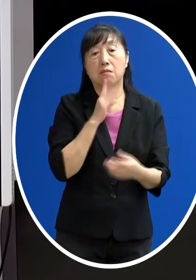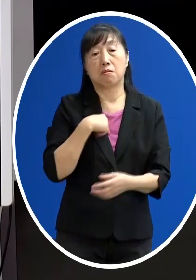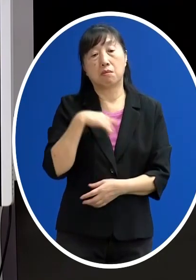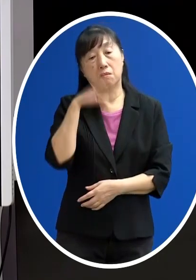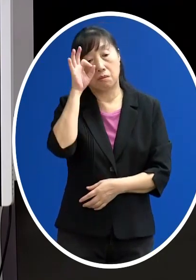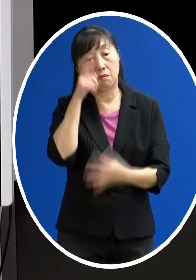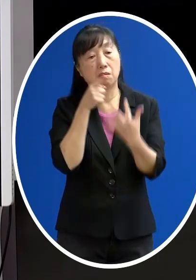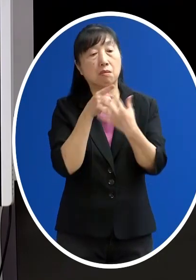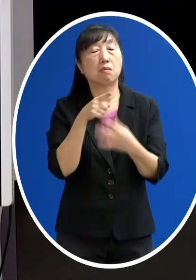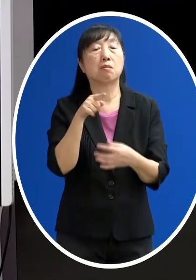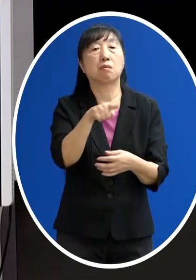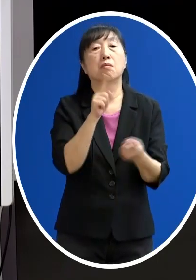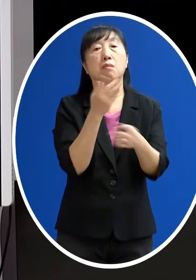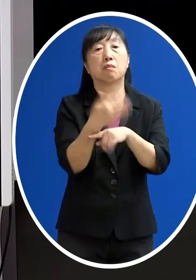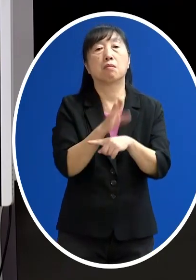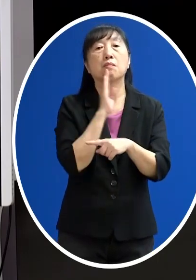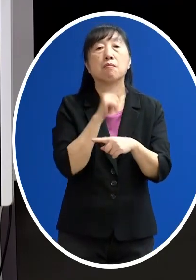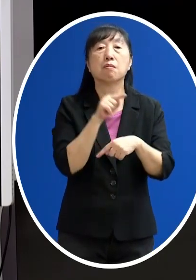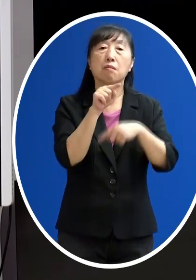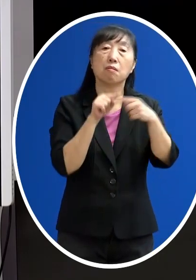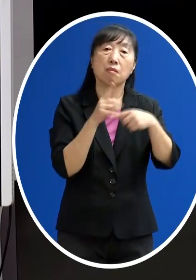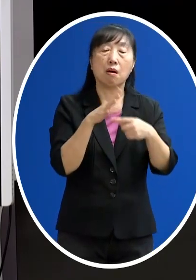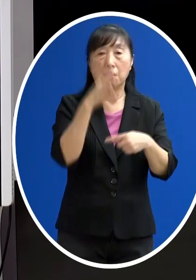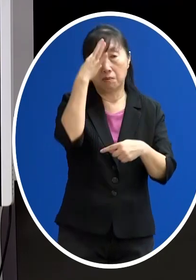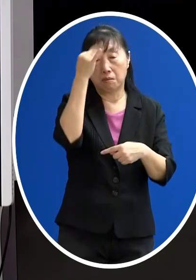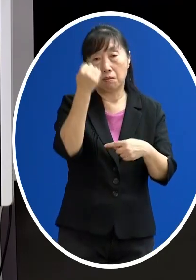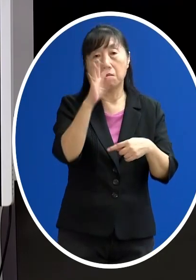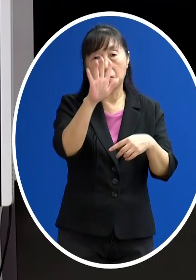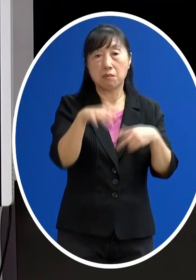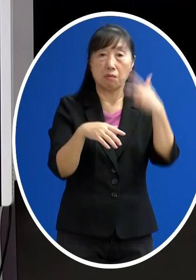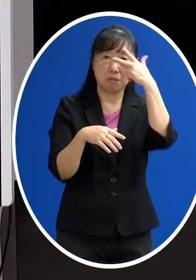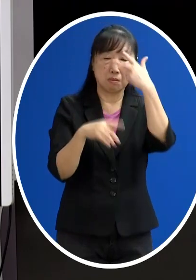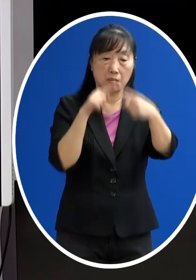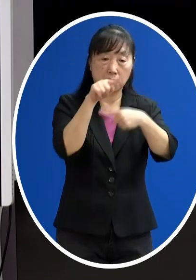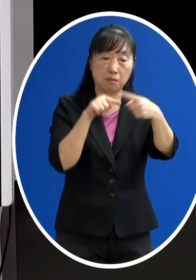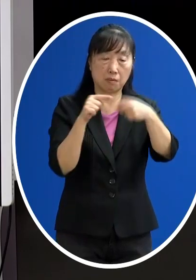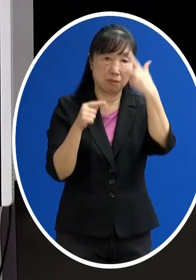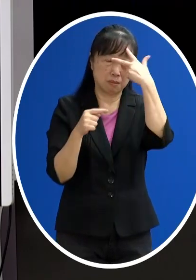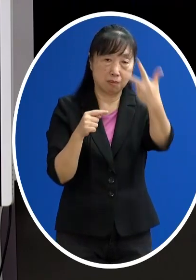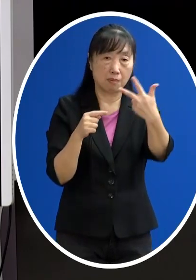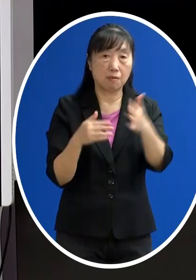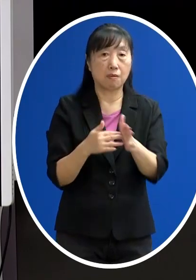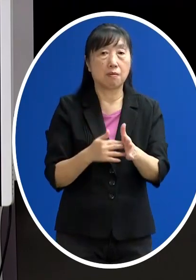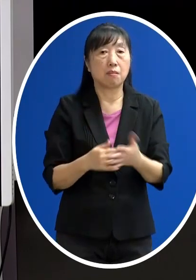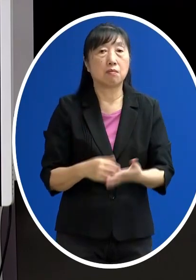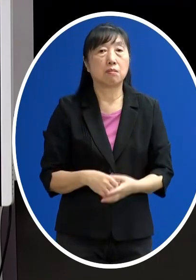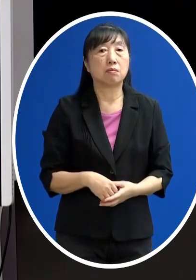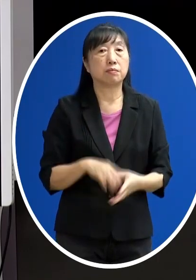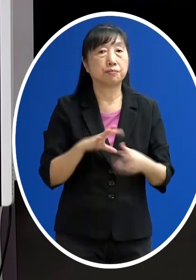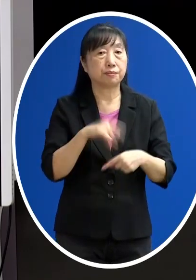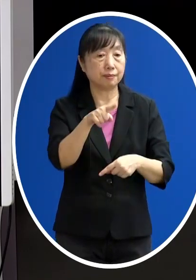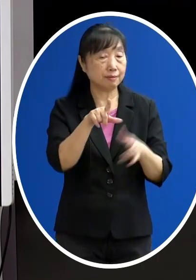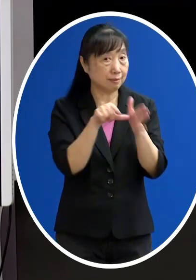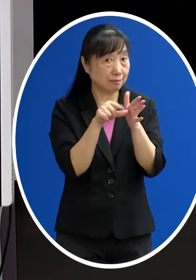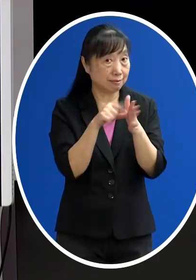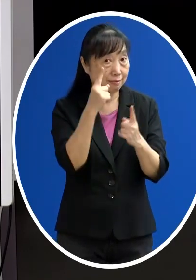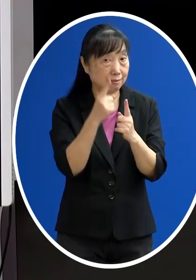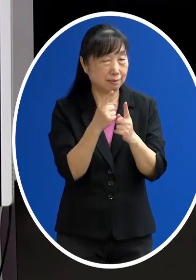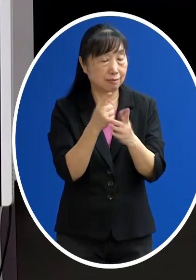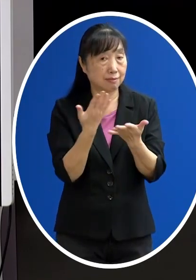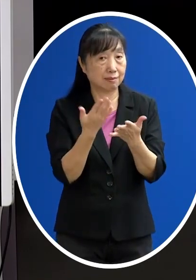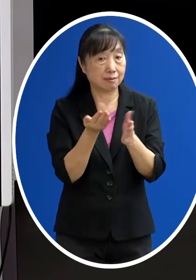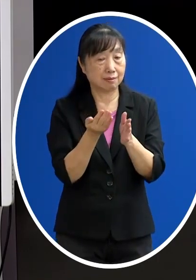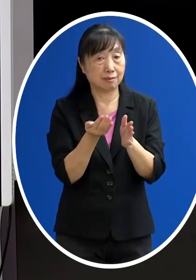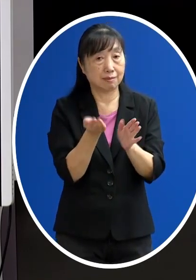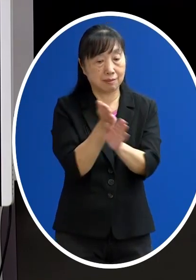亡了。那所以平均天数是蛮短的，只有7天。下一张。不过随着时间，各位可以看到比较前面的